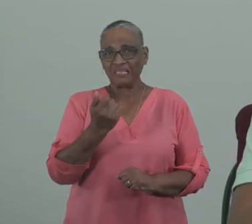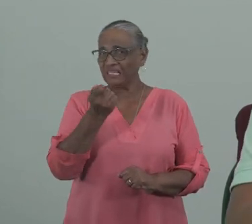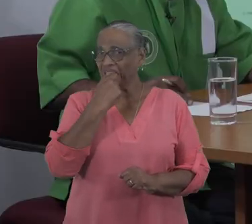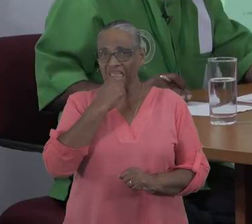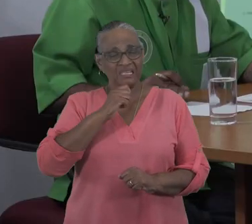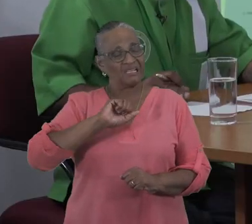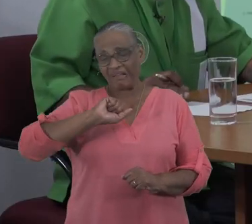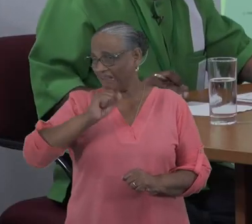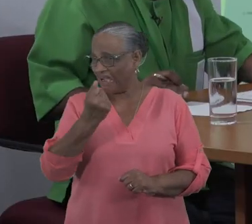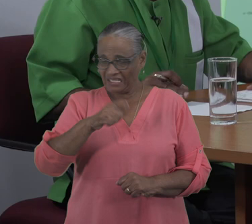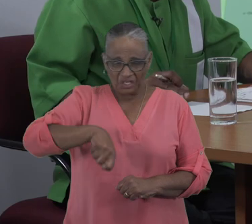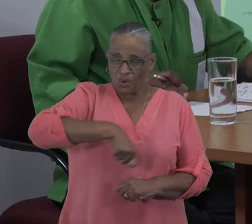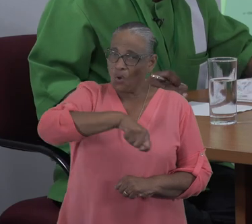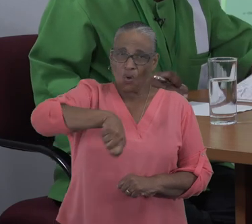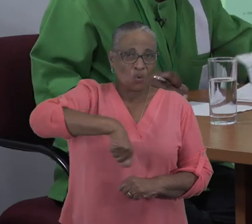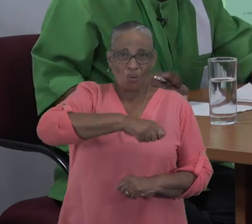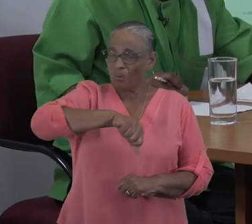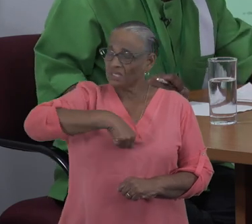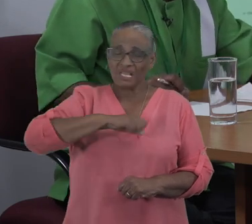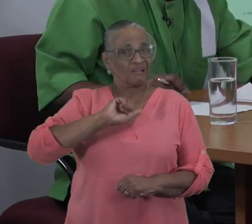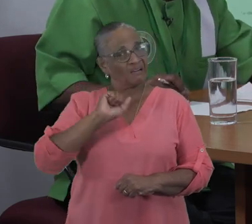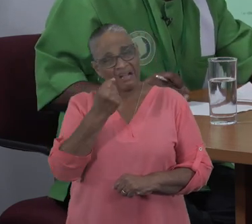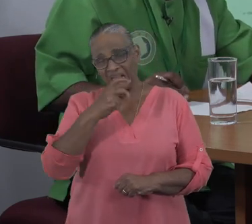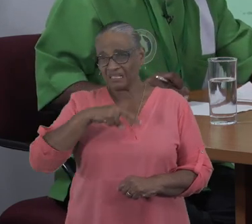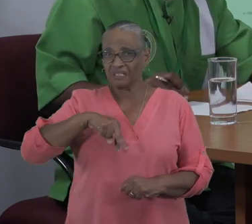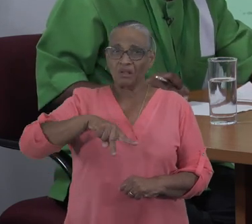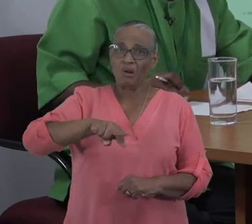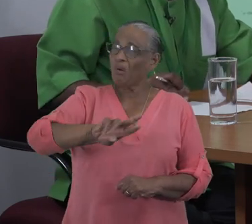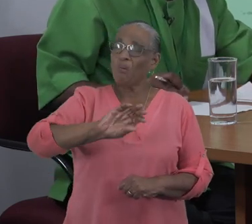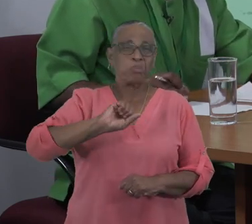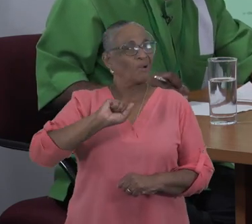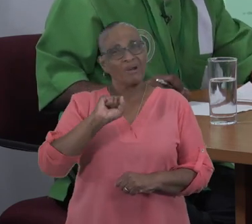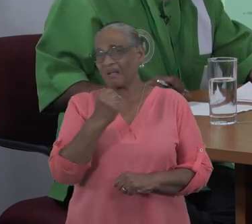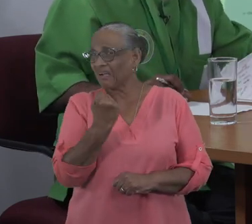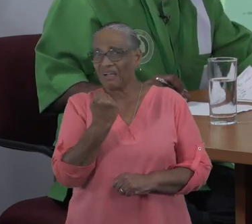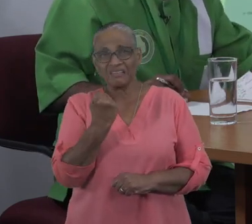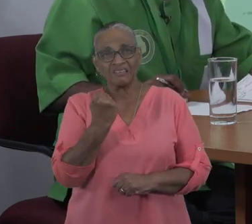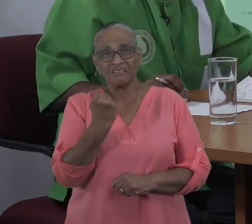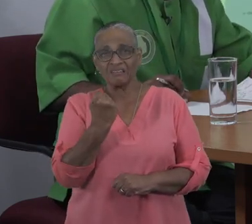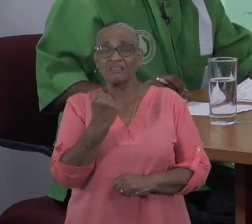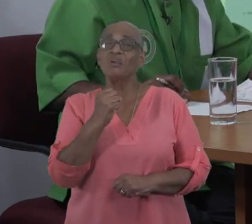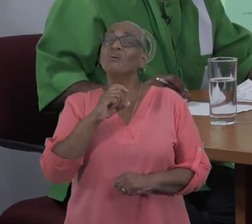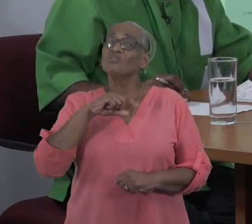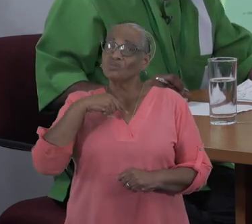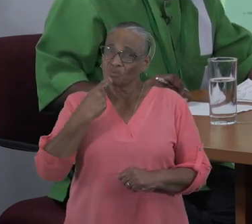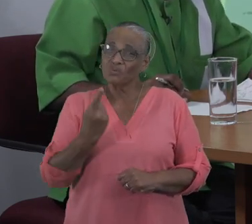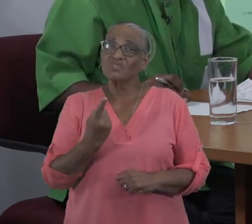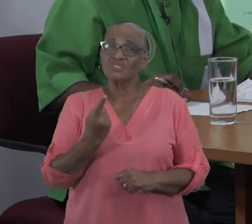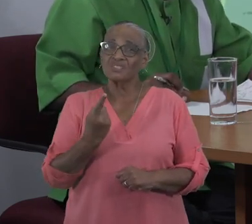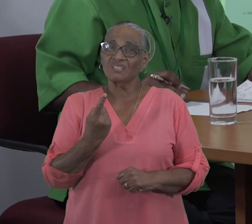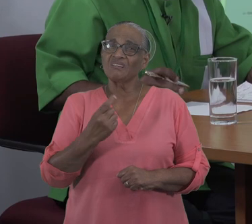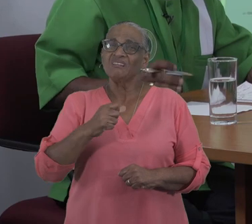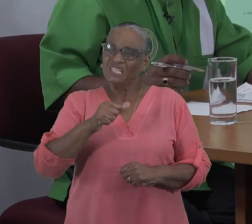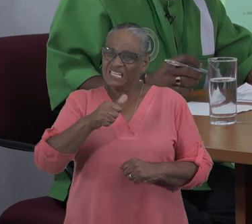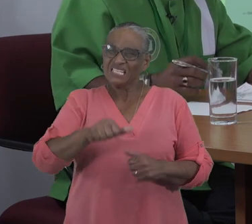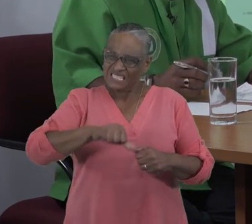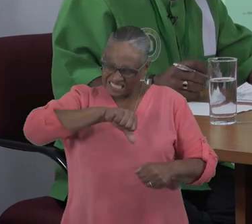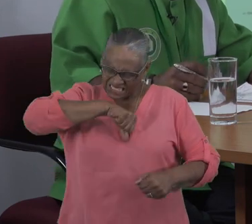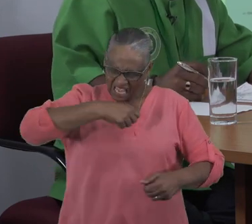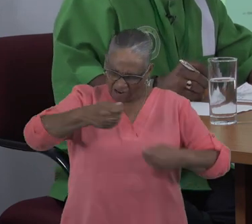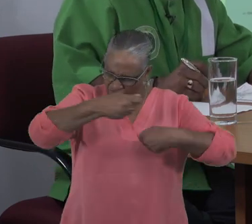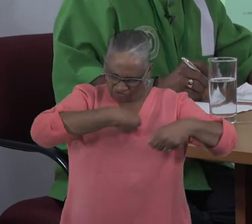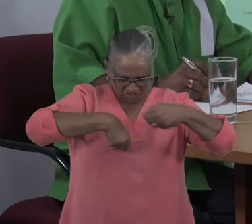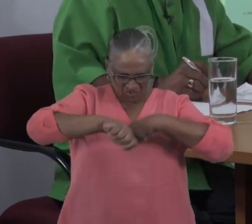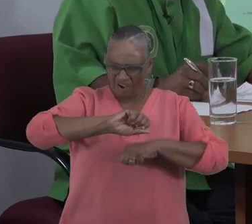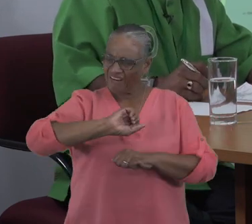Gonyang, Miki Eginyang, Waka. Weet je? En dan ben je op een gegeven moment kan je niet voor